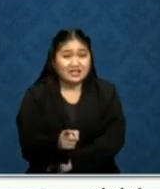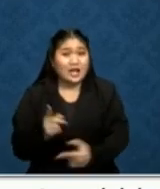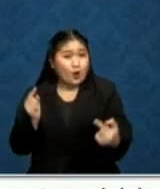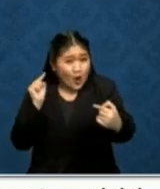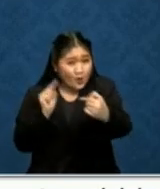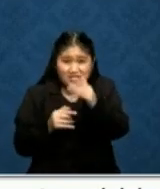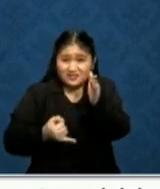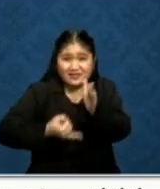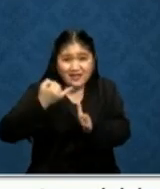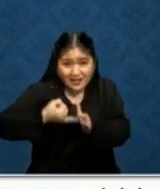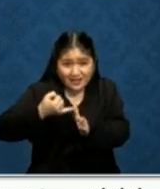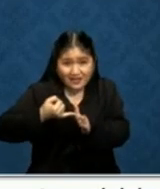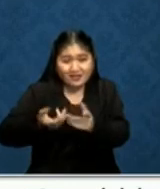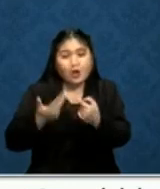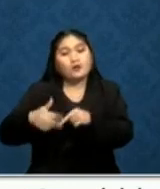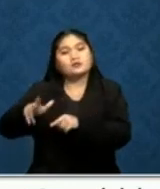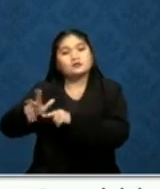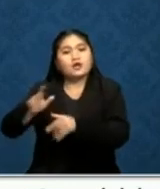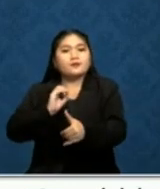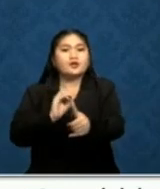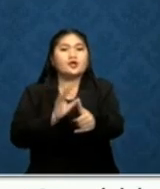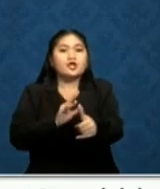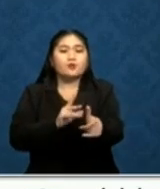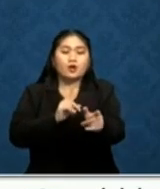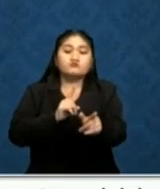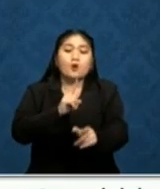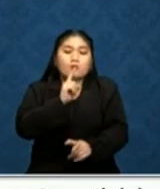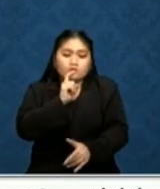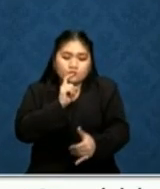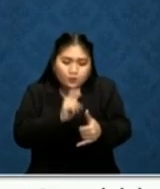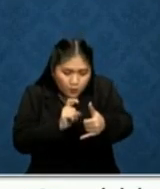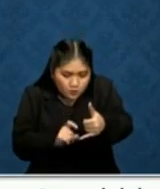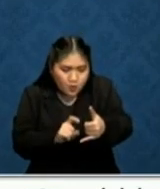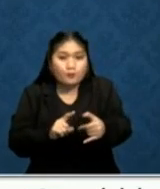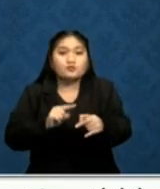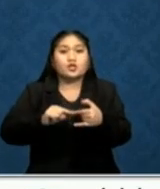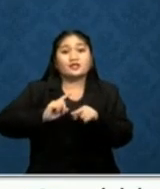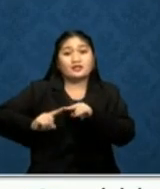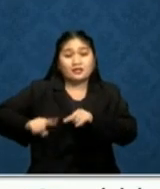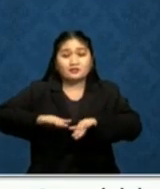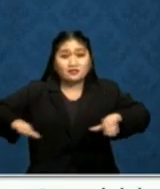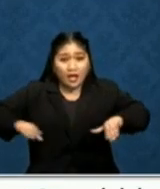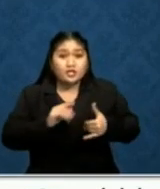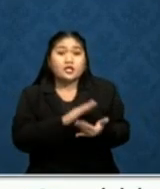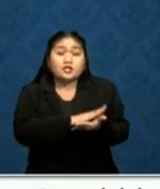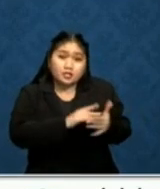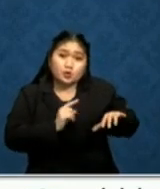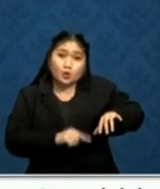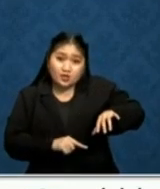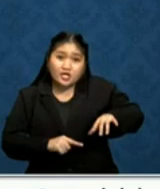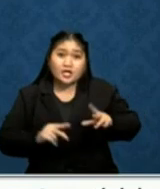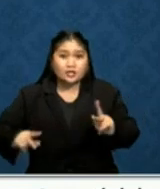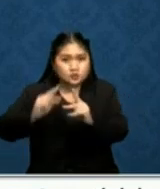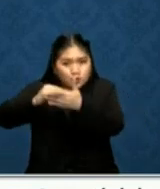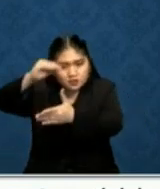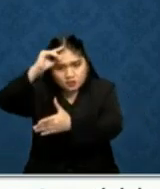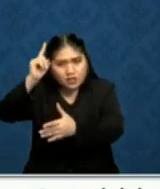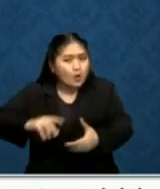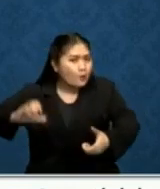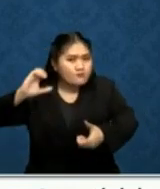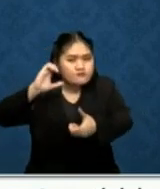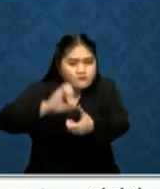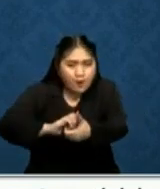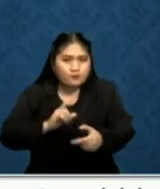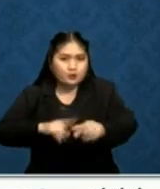ที่ฉันขอเสนอแนะนะครับท่านประธานกระบวนการสืบสวนสอบสวนและคุ้มครองเด็กที่ถูกคุกคามทางเพศในโรงเรียนกระทรวงศึกษาต้องประสานงานอย่างใกล้